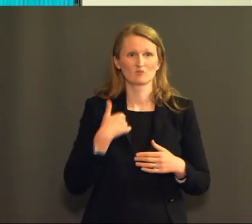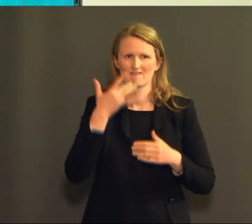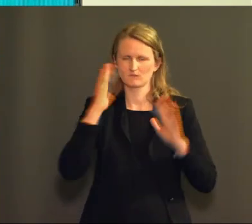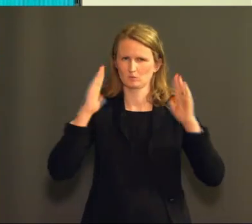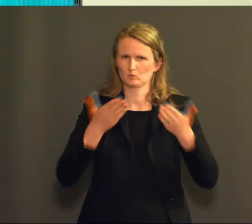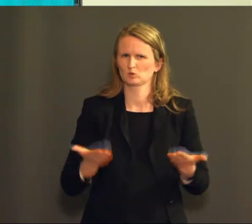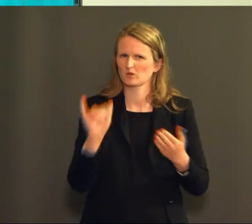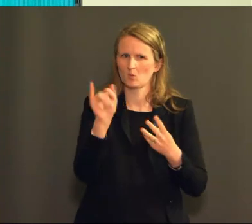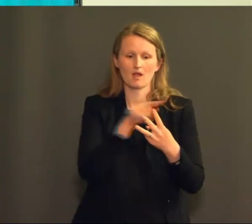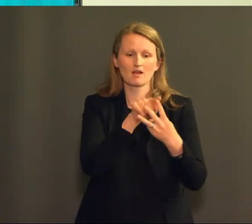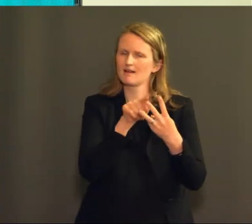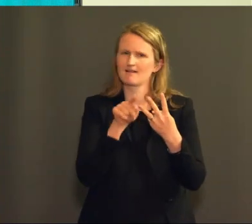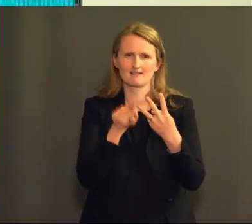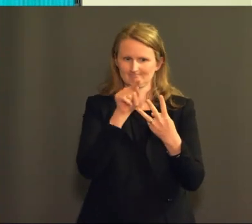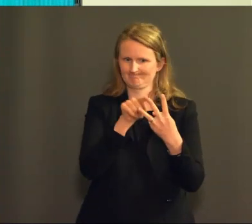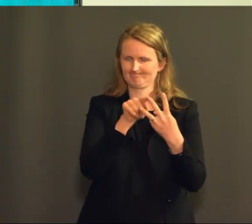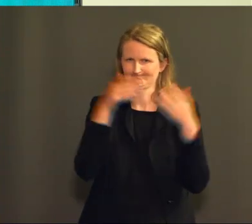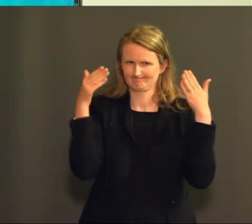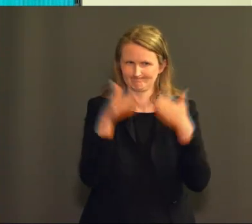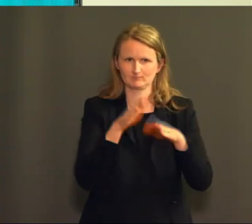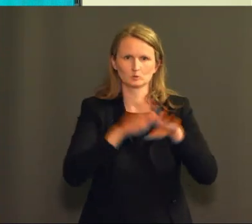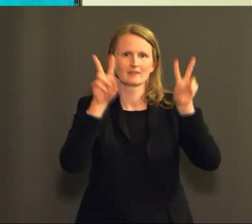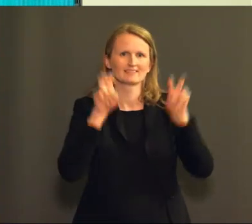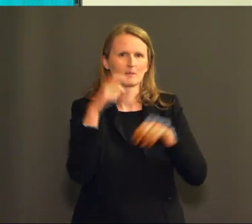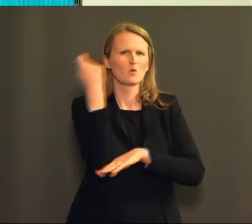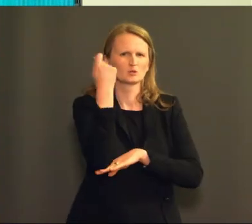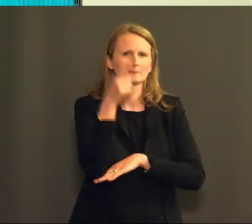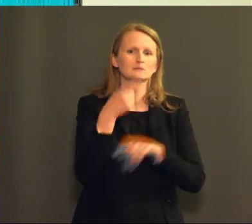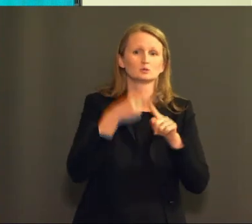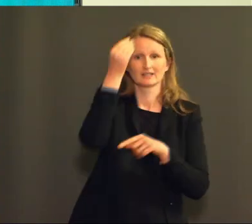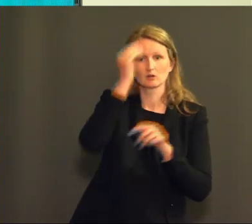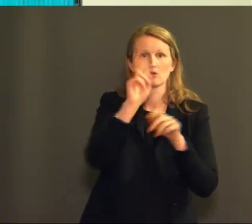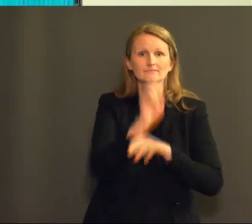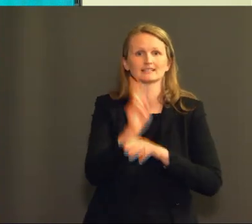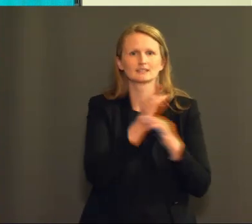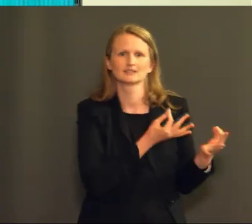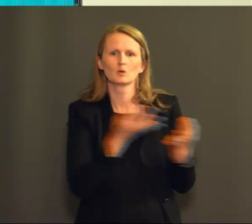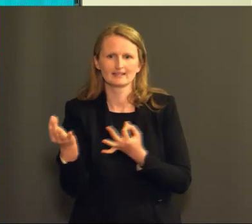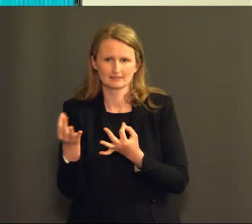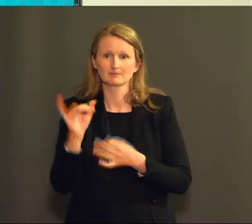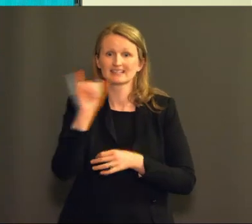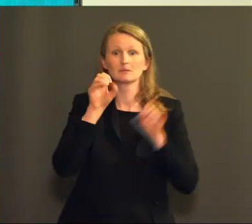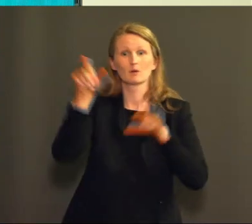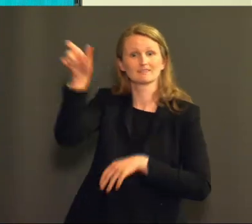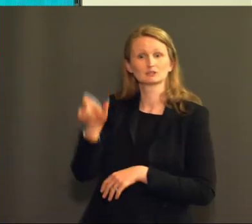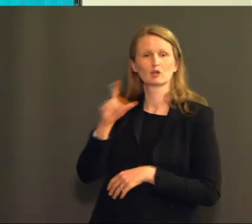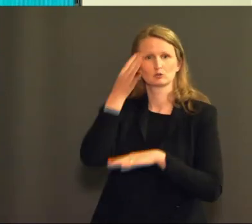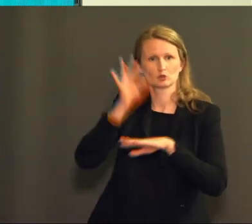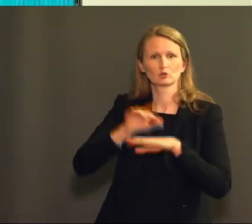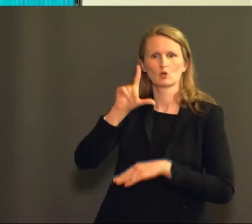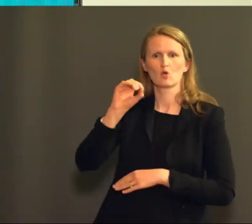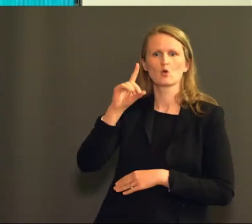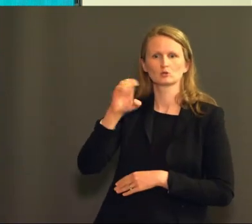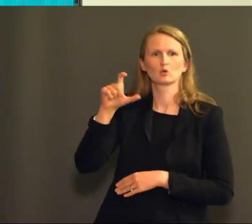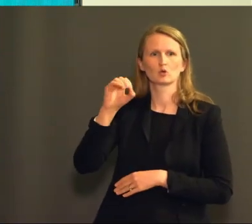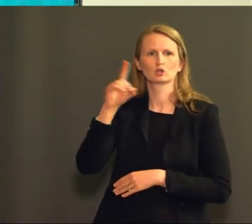lui et ses collègues ont menées sur les risques de contamination au travail. Les tests effectués plusieurs fois sont